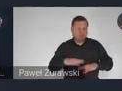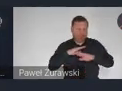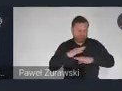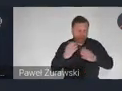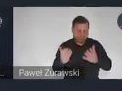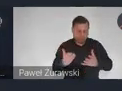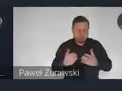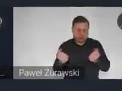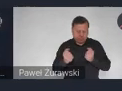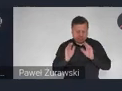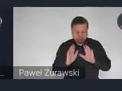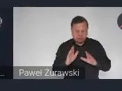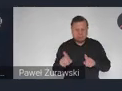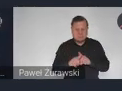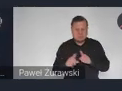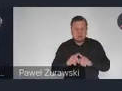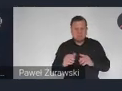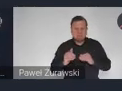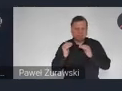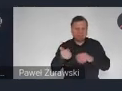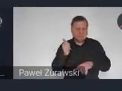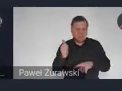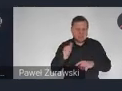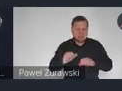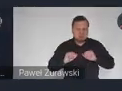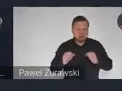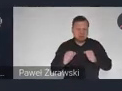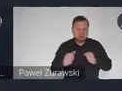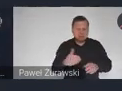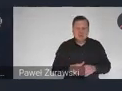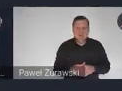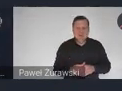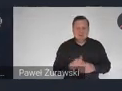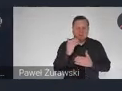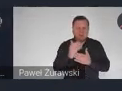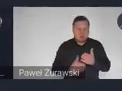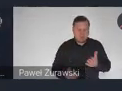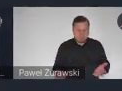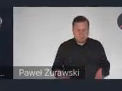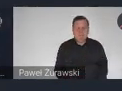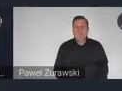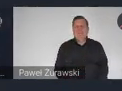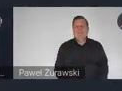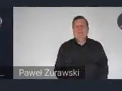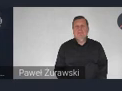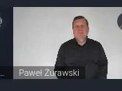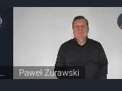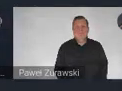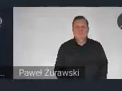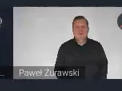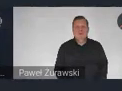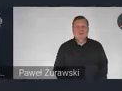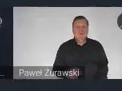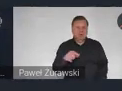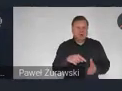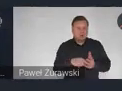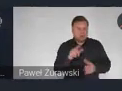oraz podnoszenie jakości ich działalności programowej z tego celu głównego